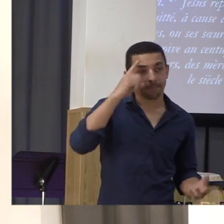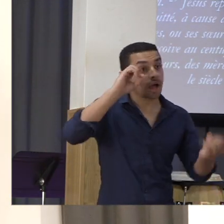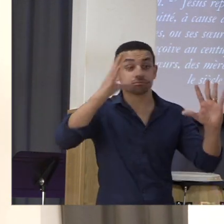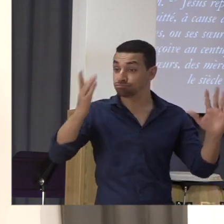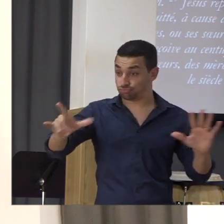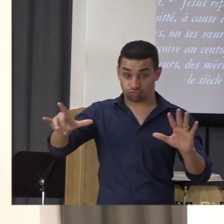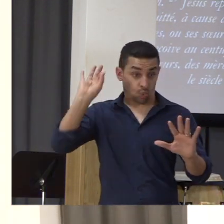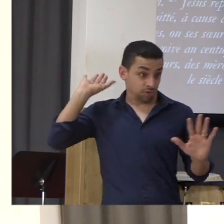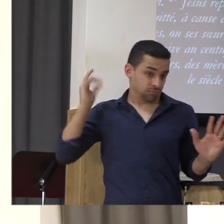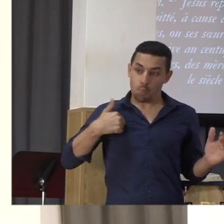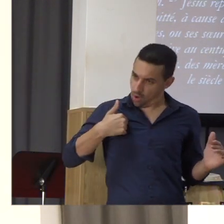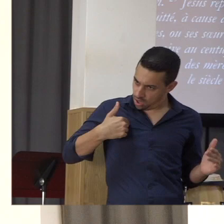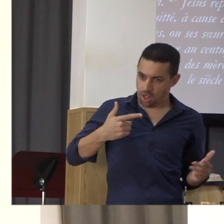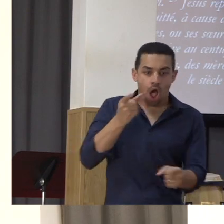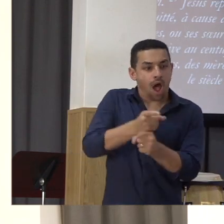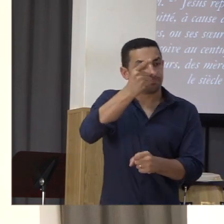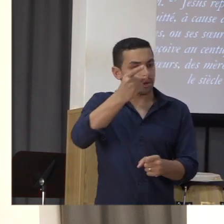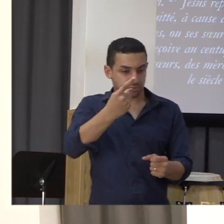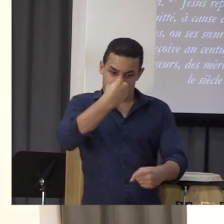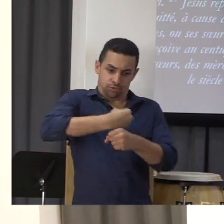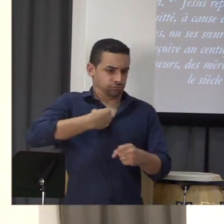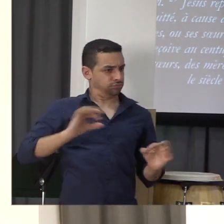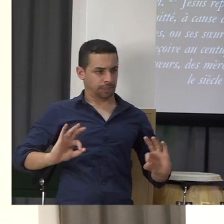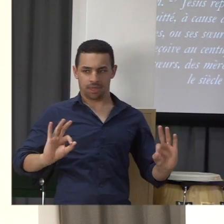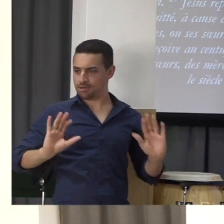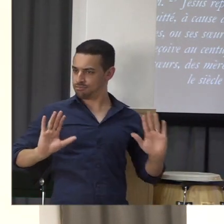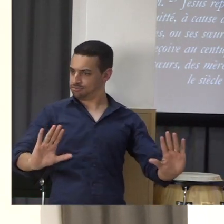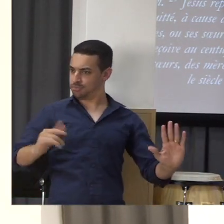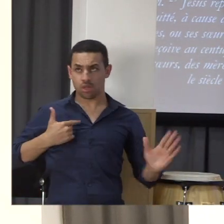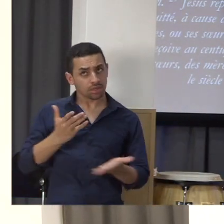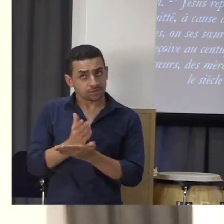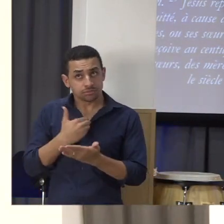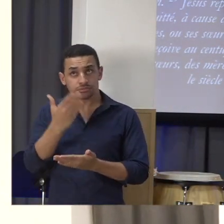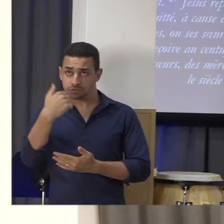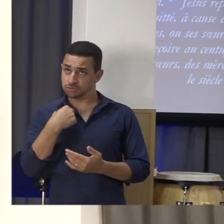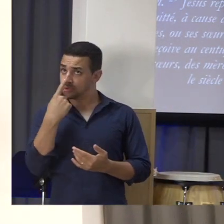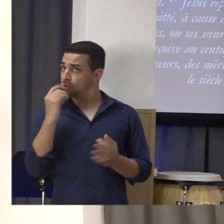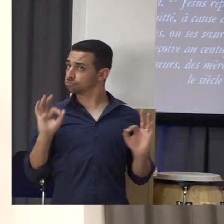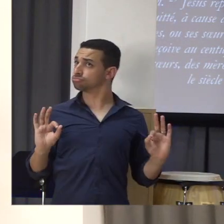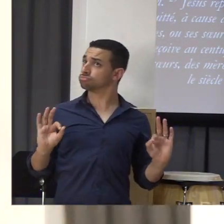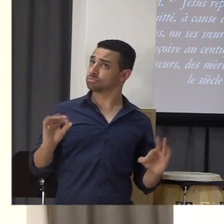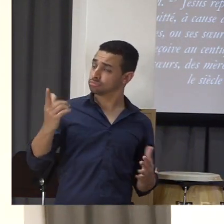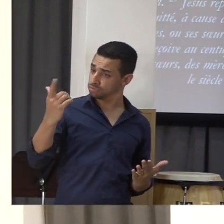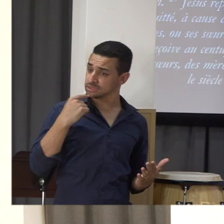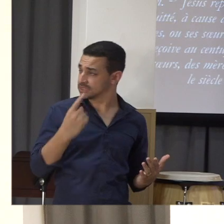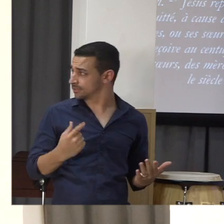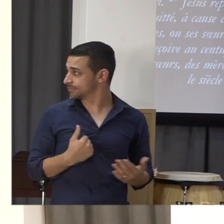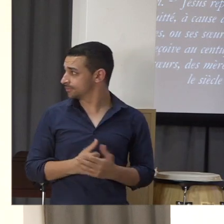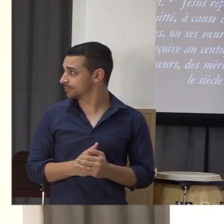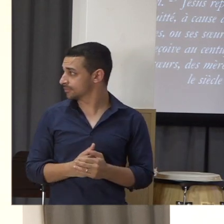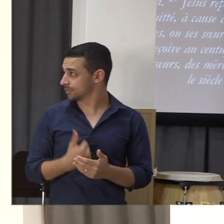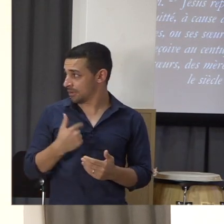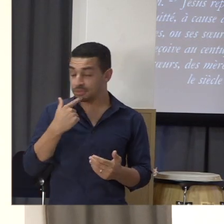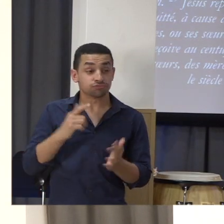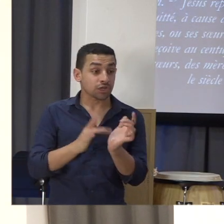veut. Moi, je ne vous l'impose pas, ne me l'imposez pas non plus. Moi, pour moi, Je vais dire, et je vais